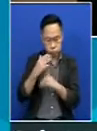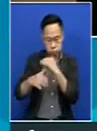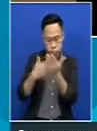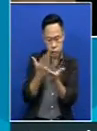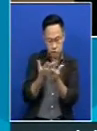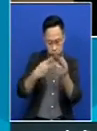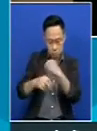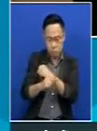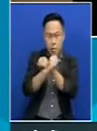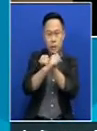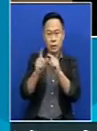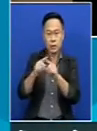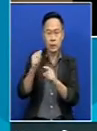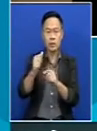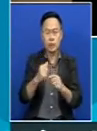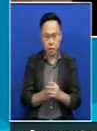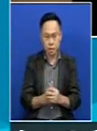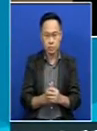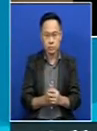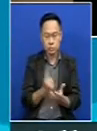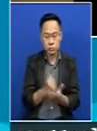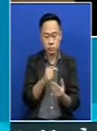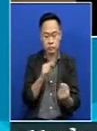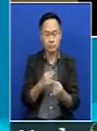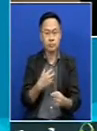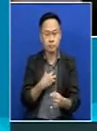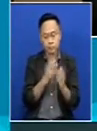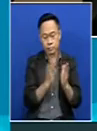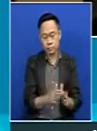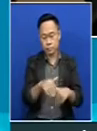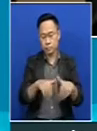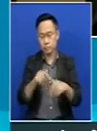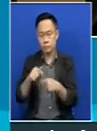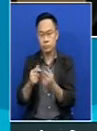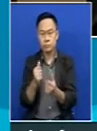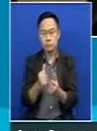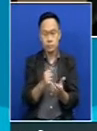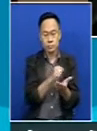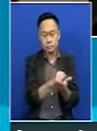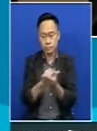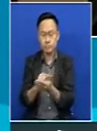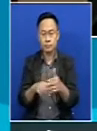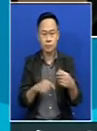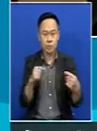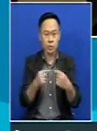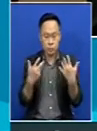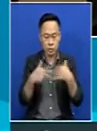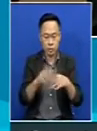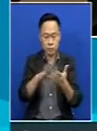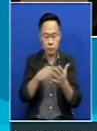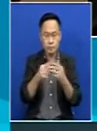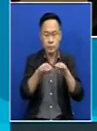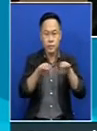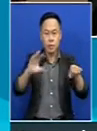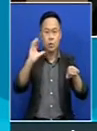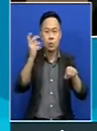าวหน้ามั่นคงยิ่งขึ้นและก็ตอบสนองความต้องการของผู้ใช้บริการได้อย่างมีประสิทธิภาพและสอดคล้องกับมาตรฐาน